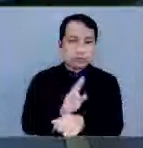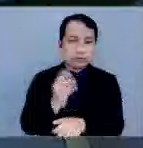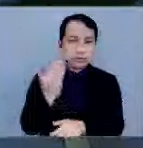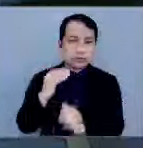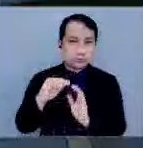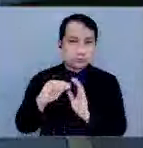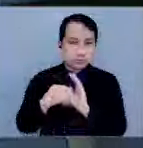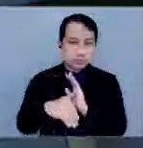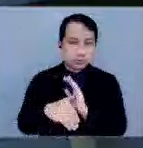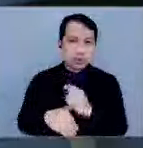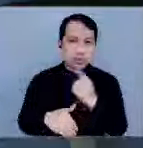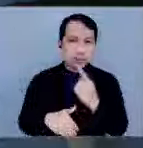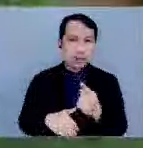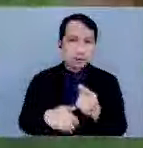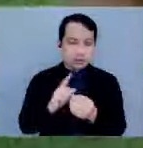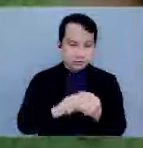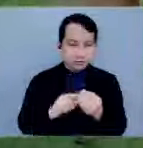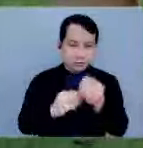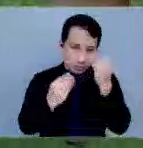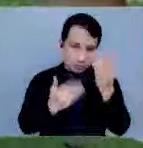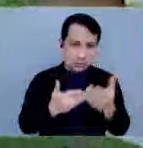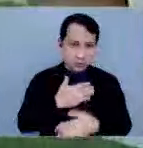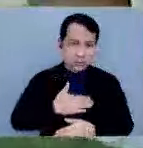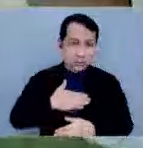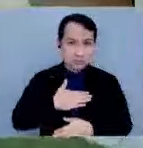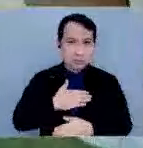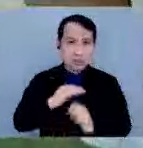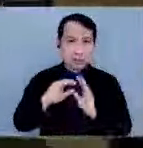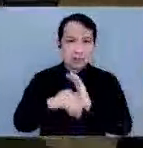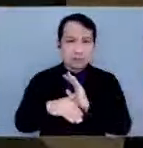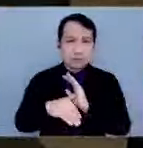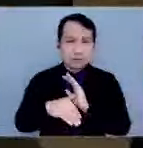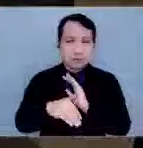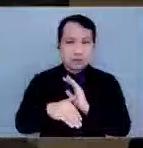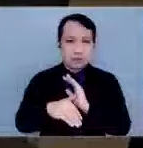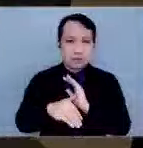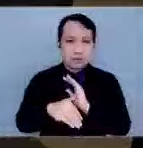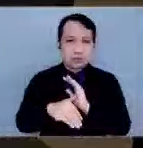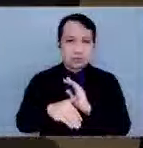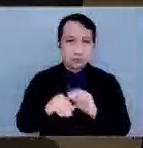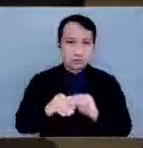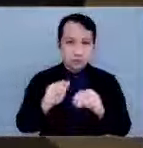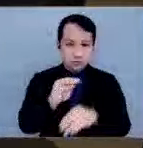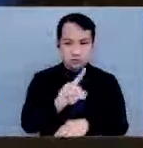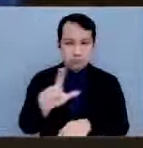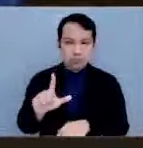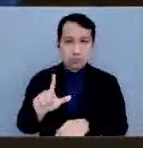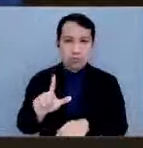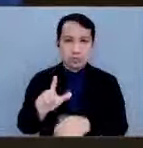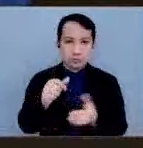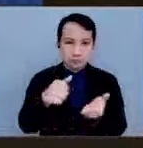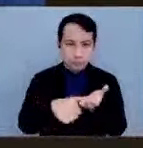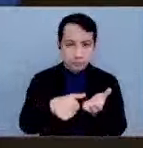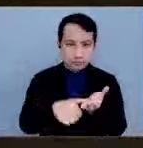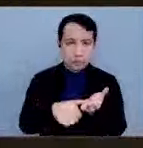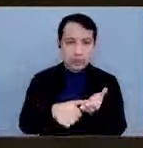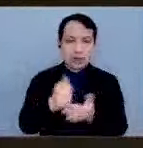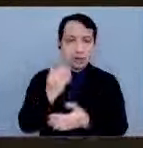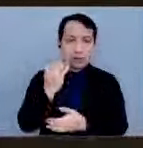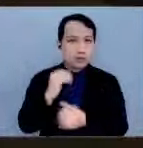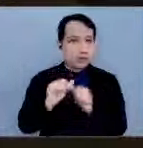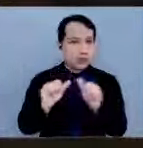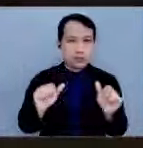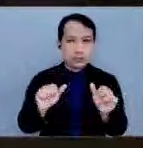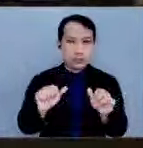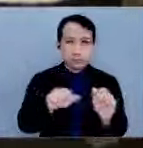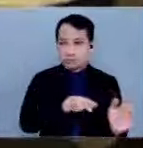Sa gitna rin nito, pinag-aaralan na ng COMELEC ang mall voting o pagtatayo ng voting precinct sa mga mall. Ito'y para hindi raw magsiksikan